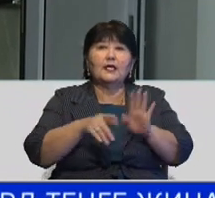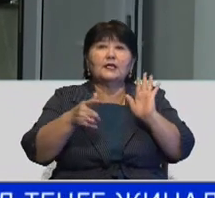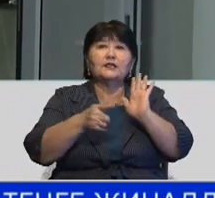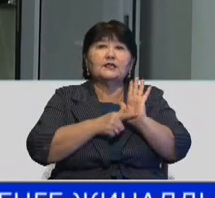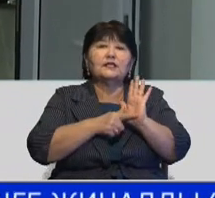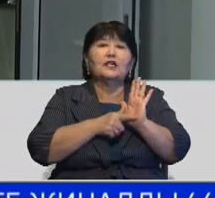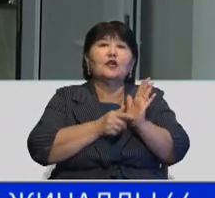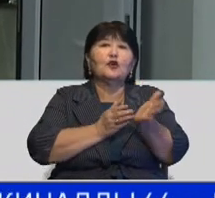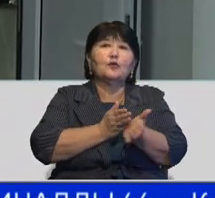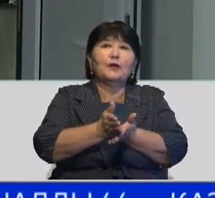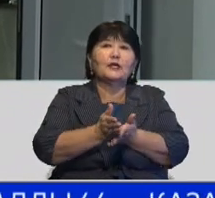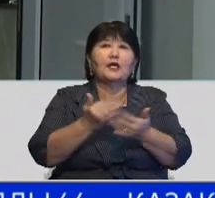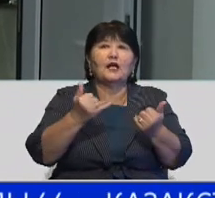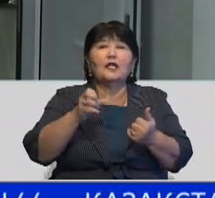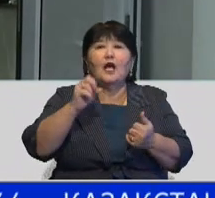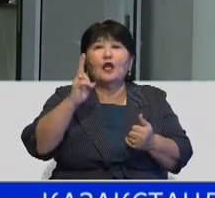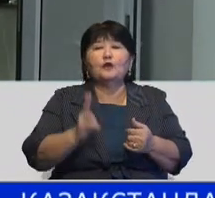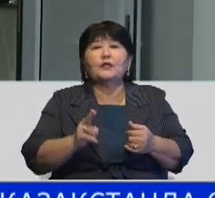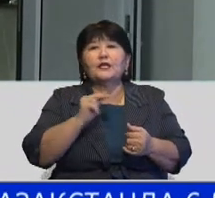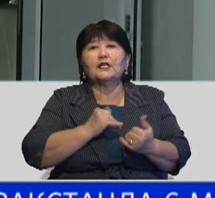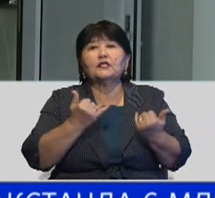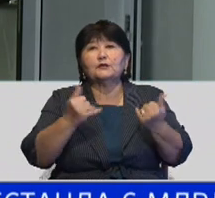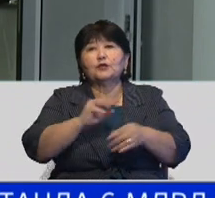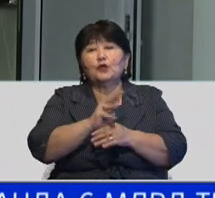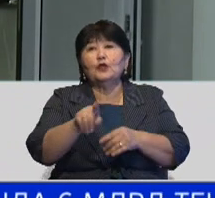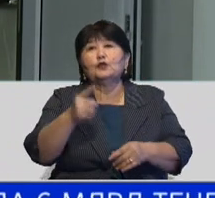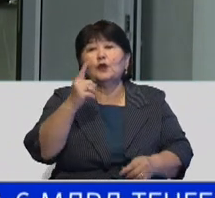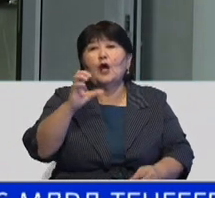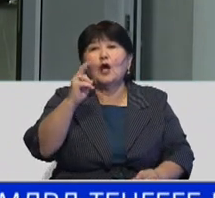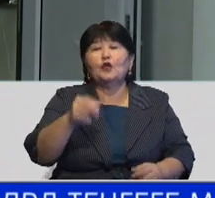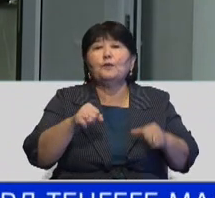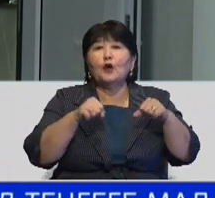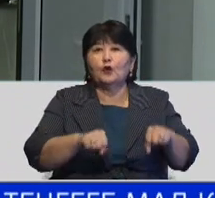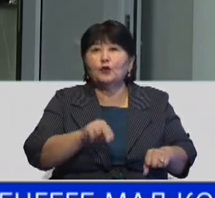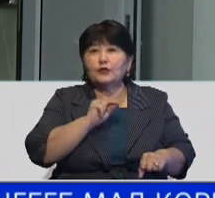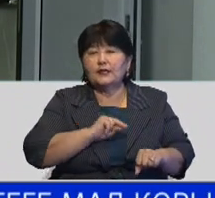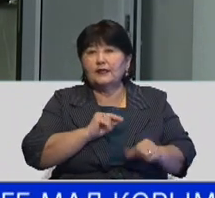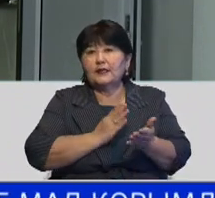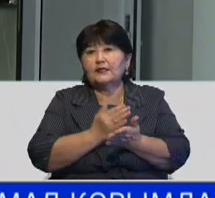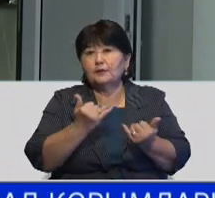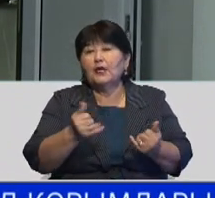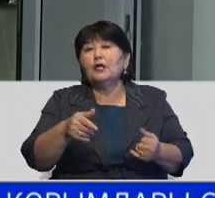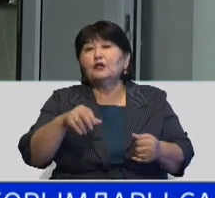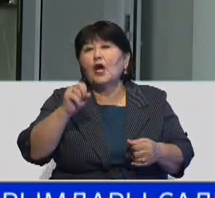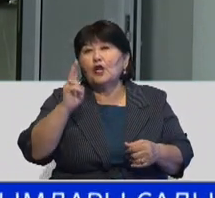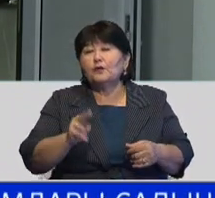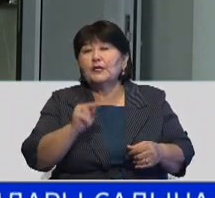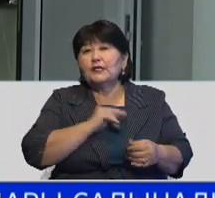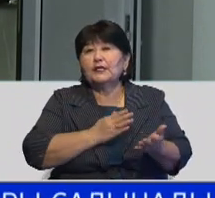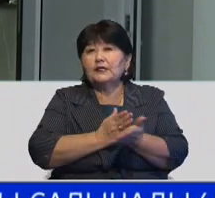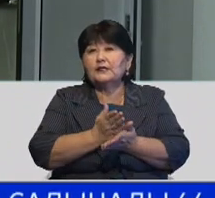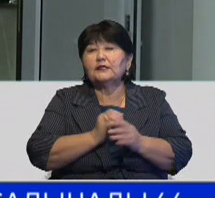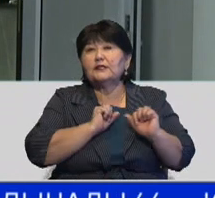бағытта арнаулы әлеуметтік қызметтер көрсетіледі. Соның бірі әлеуметтік құқықтық қызмет. Сол әлеуметтік құқықтық қызмет бойынша